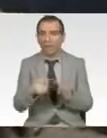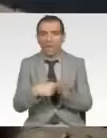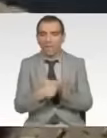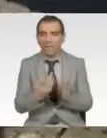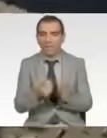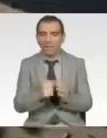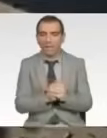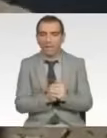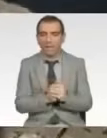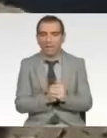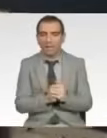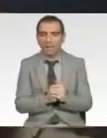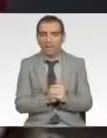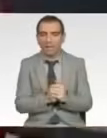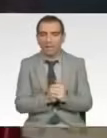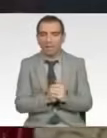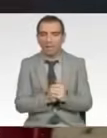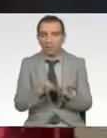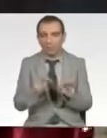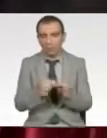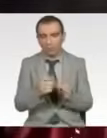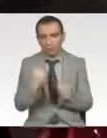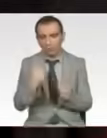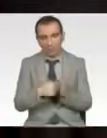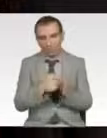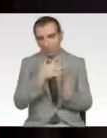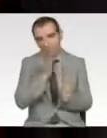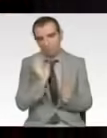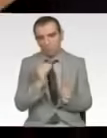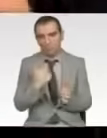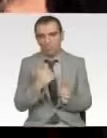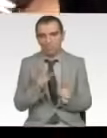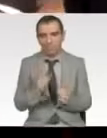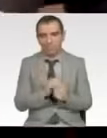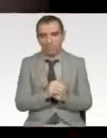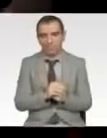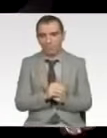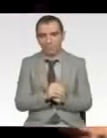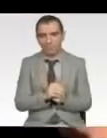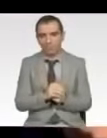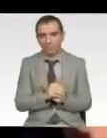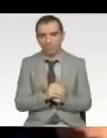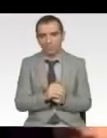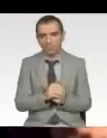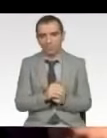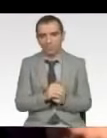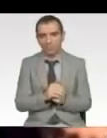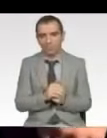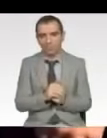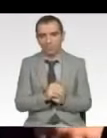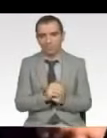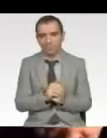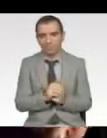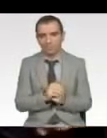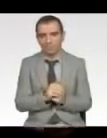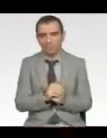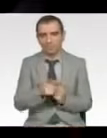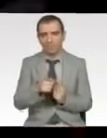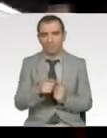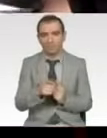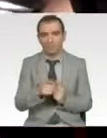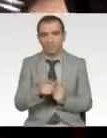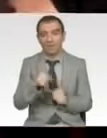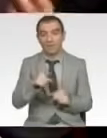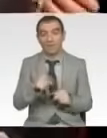ne? Ben de fasulyeden başka bir ad bilmiyorum kızım. Hiç olarak geçiyor bizde. Şimdi fasulye geçer işte. Adaşım.